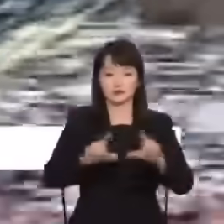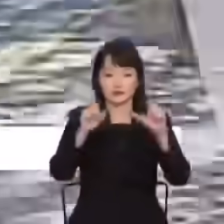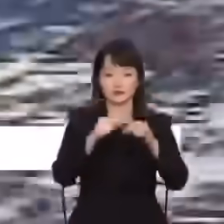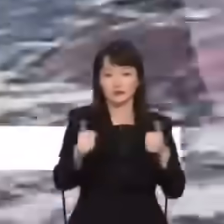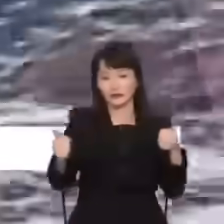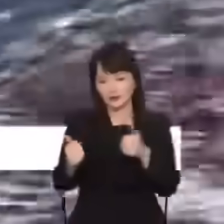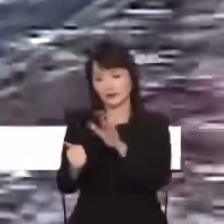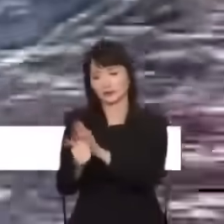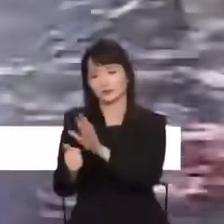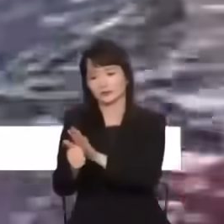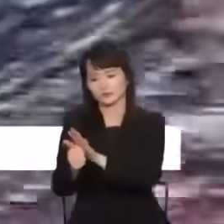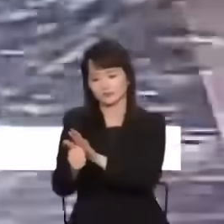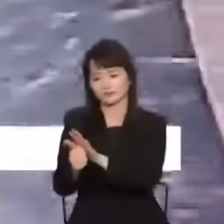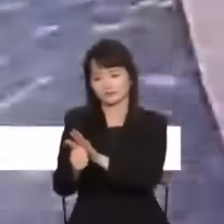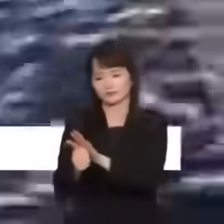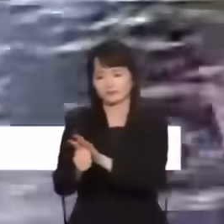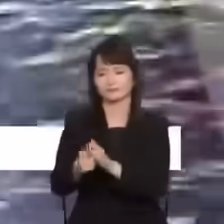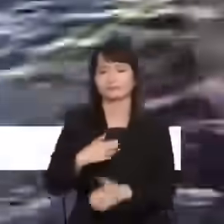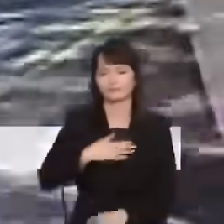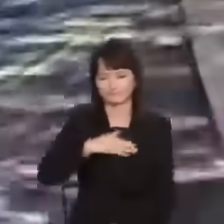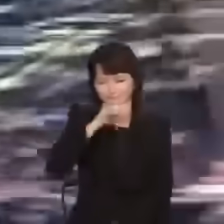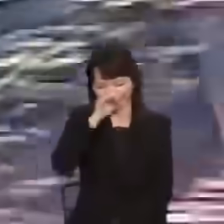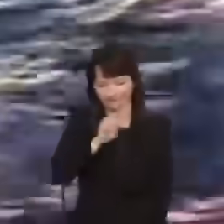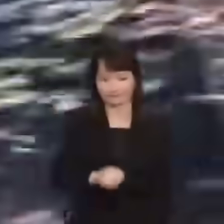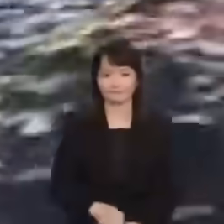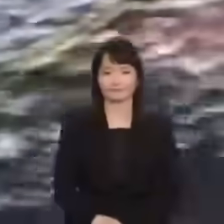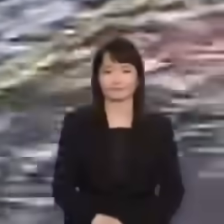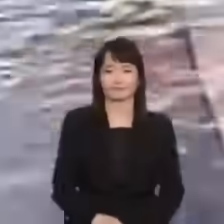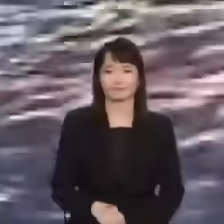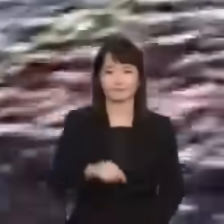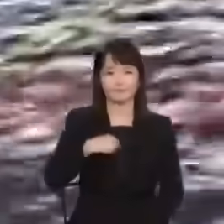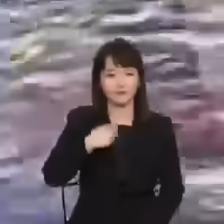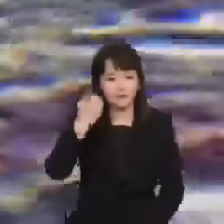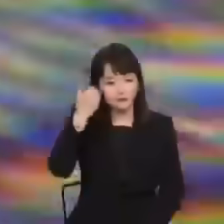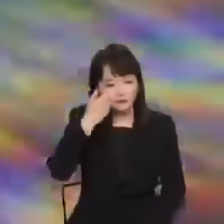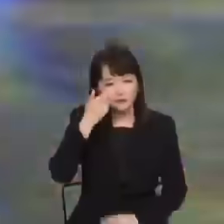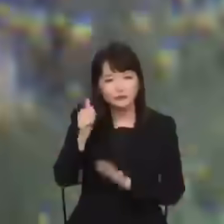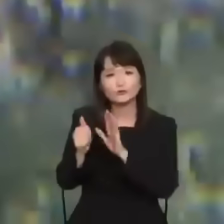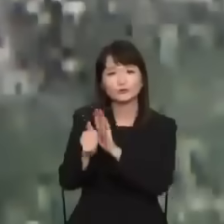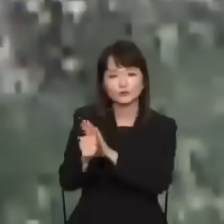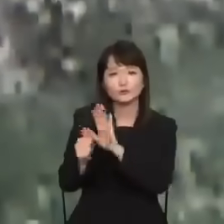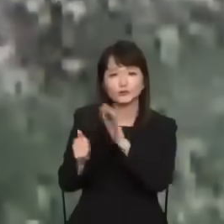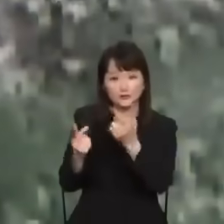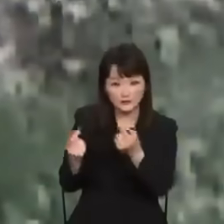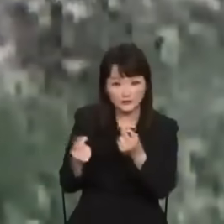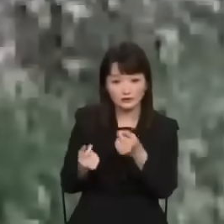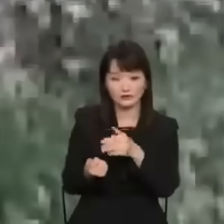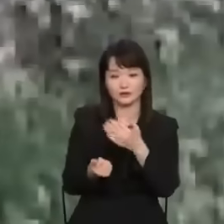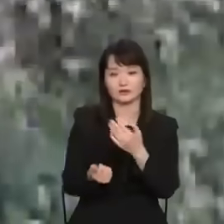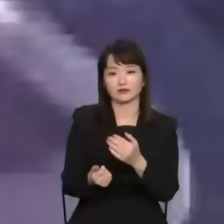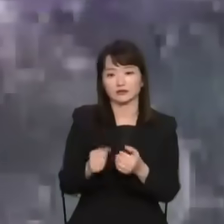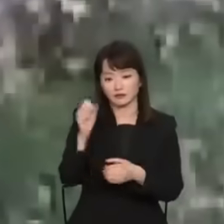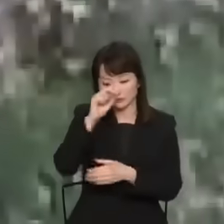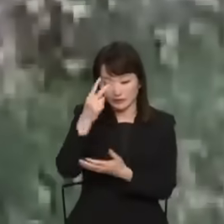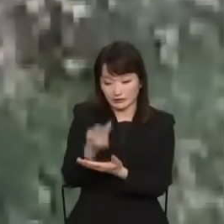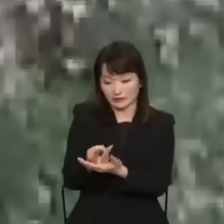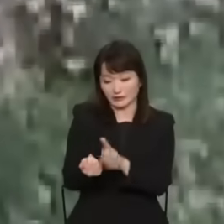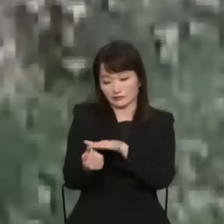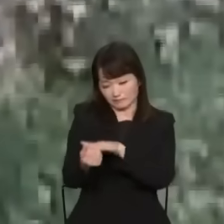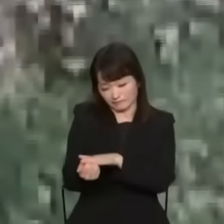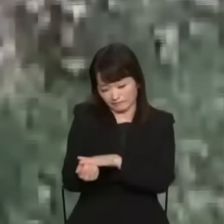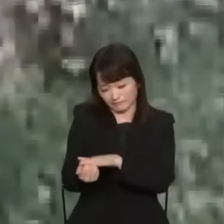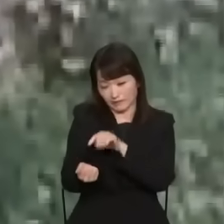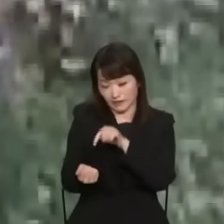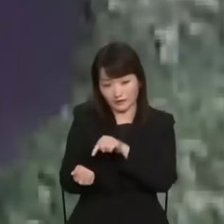됐다는 게 좀 기분이 좋았습니다. 자신이 누군가에게 도움이 됐듯 심폐소생술에 관심을 가져달라